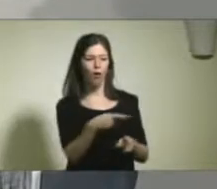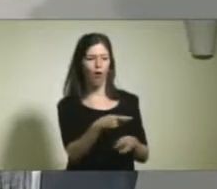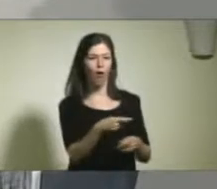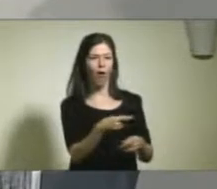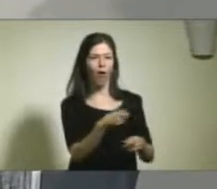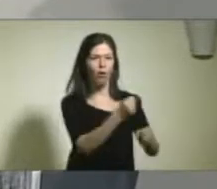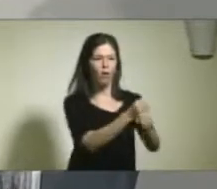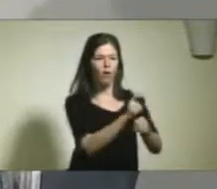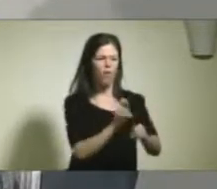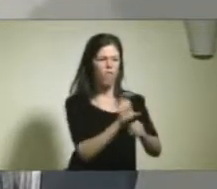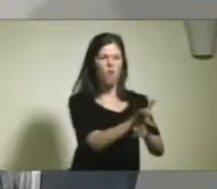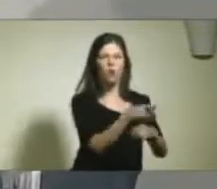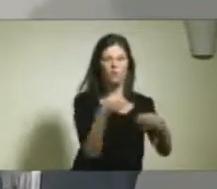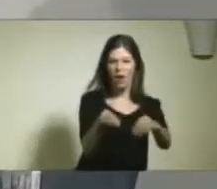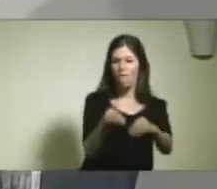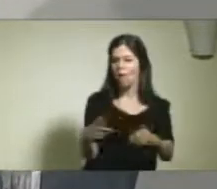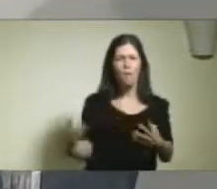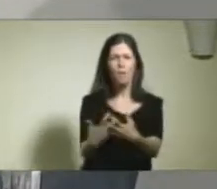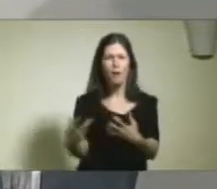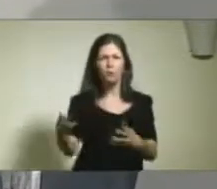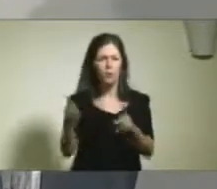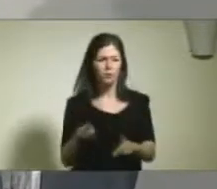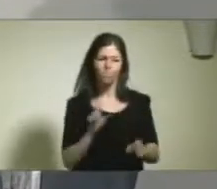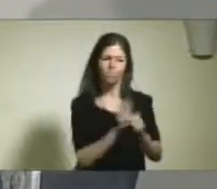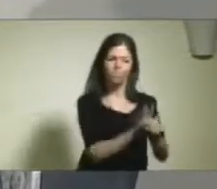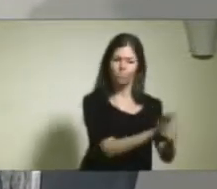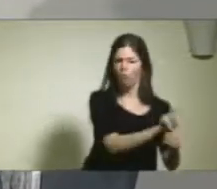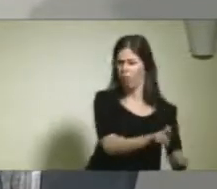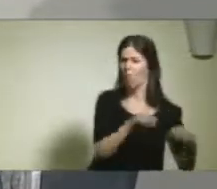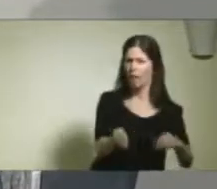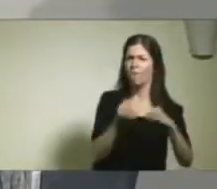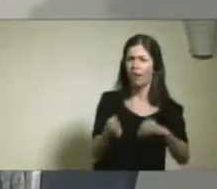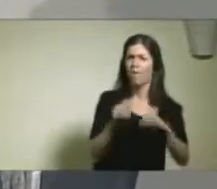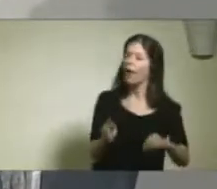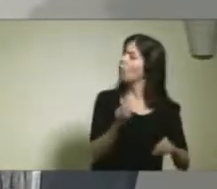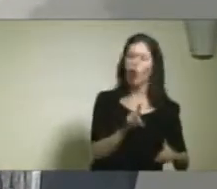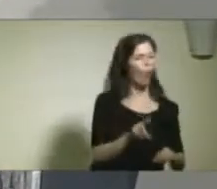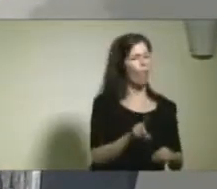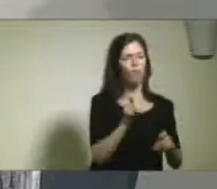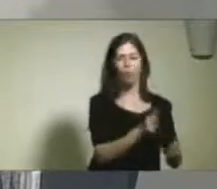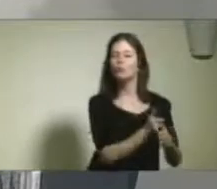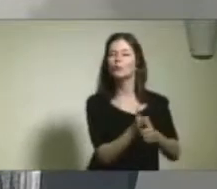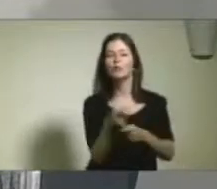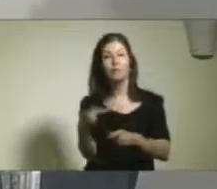vendre des produits qui ne correspondent pas aux gens, parce que c'est la campagne. Donc il faut aller aux besoins du client,